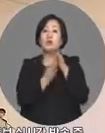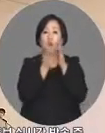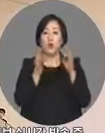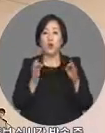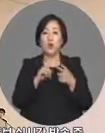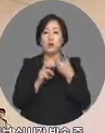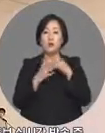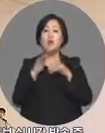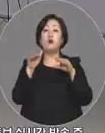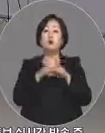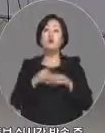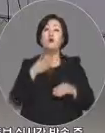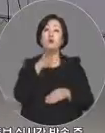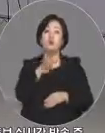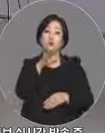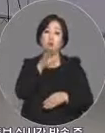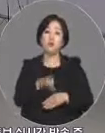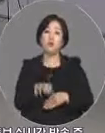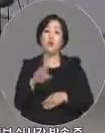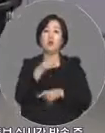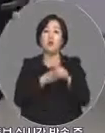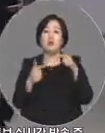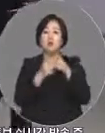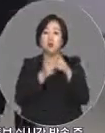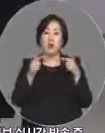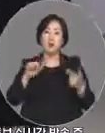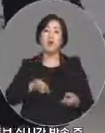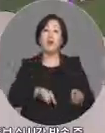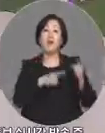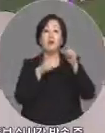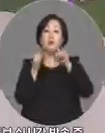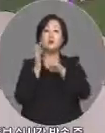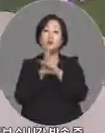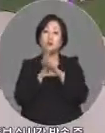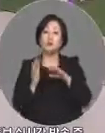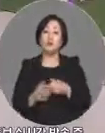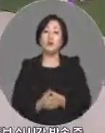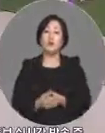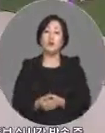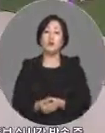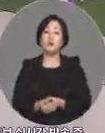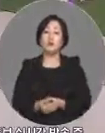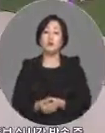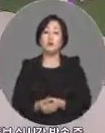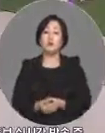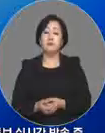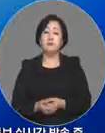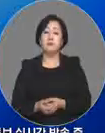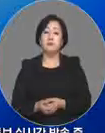울산 문화예술계가 활기를 되찾고 있습니다. UBC 뉴스 김예은입니다.